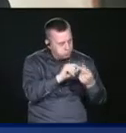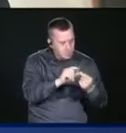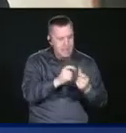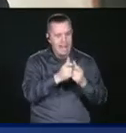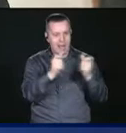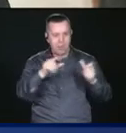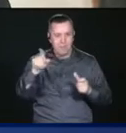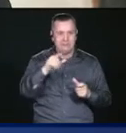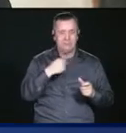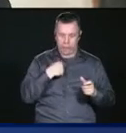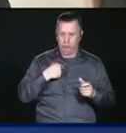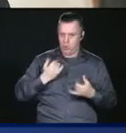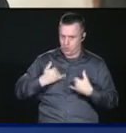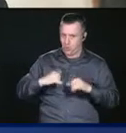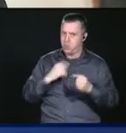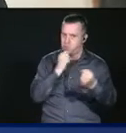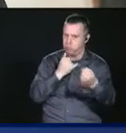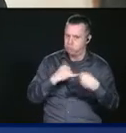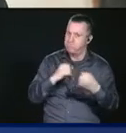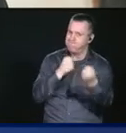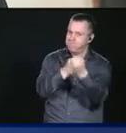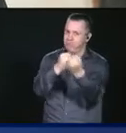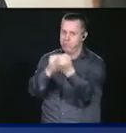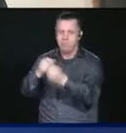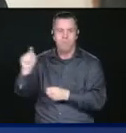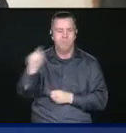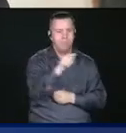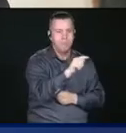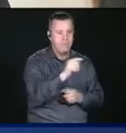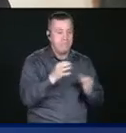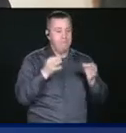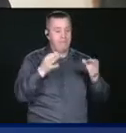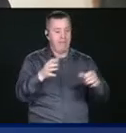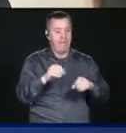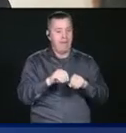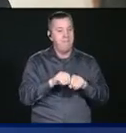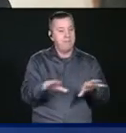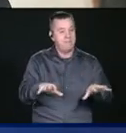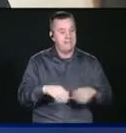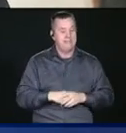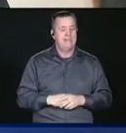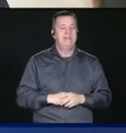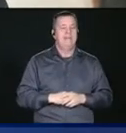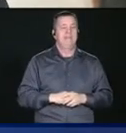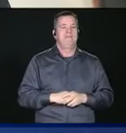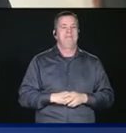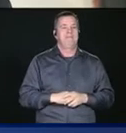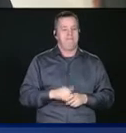familles dans ces situations difficiles. Nous avons annoncé vendredi que nous allons prolonger